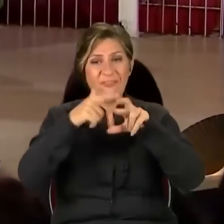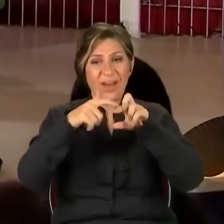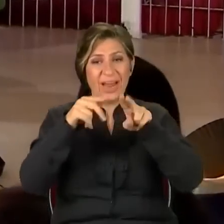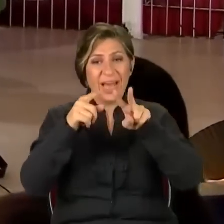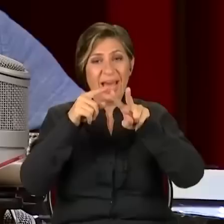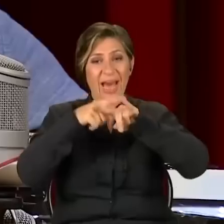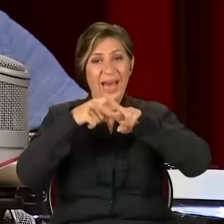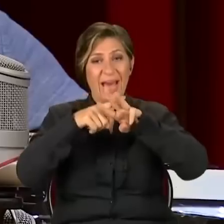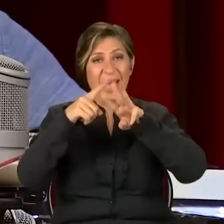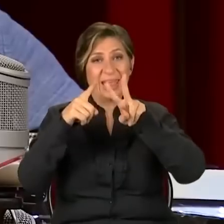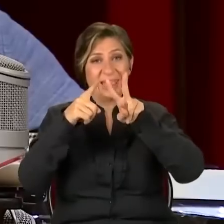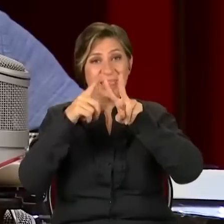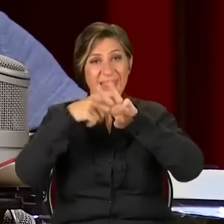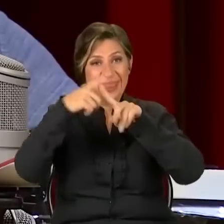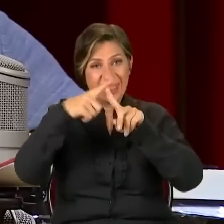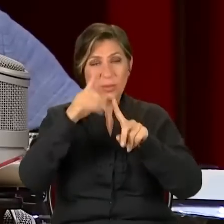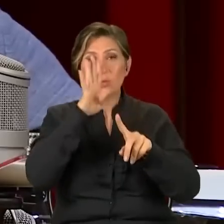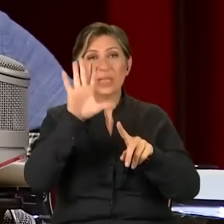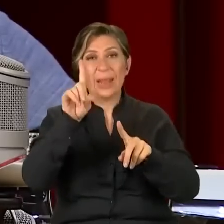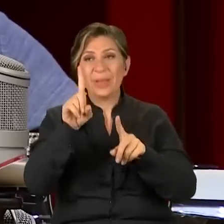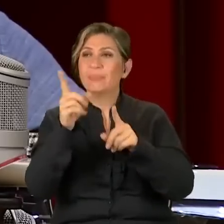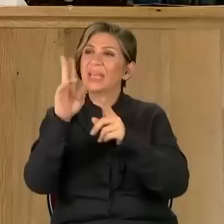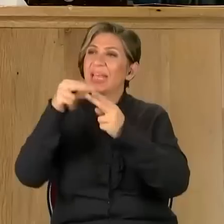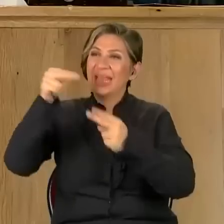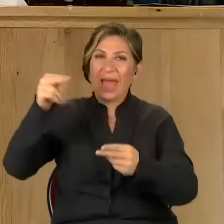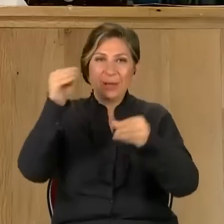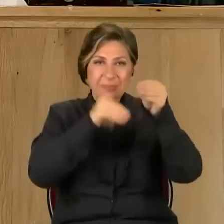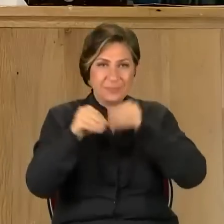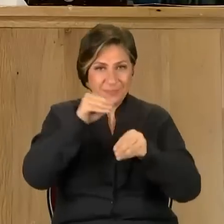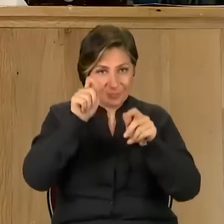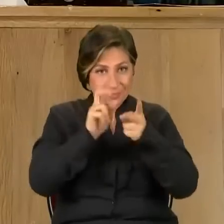451 var aslında. O da yani bestseller bir romandan uyarlanmış bir hikaye.